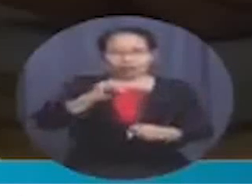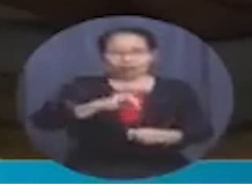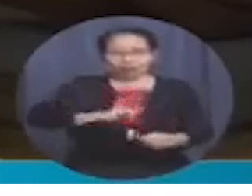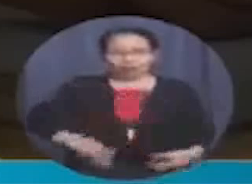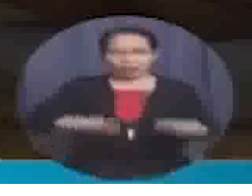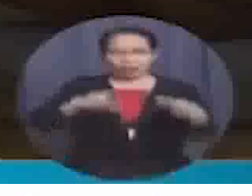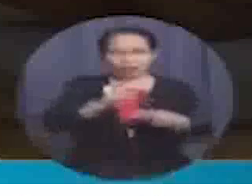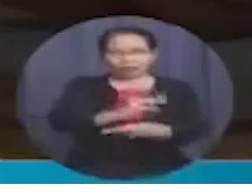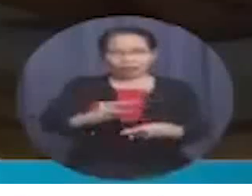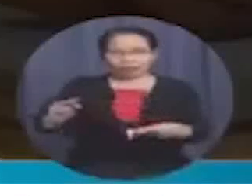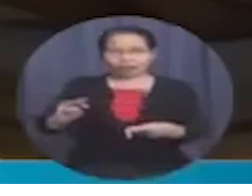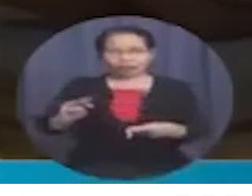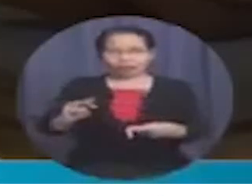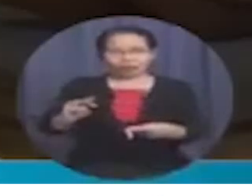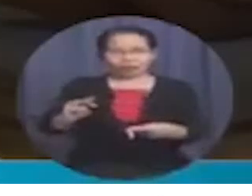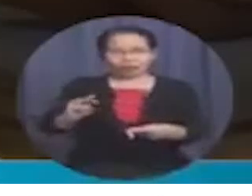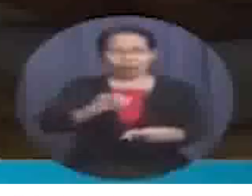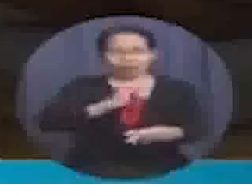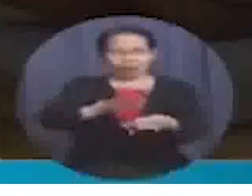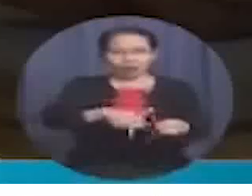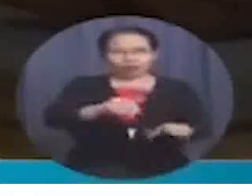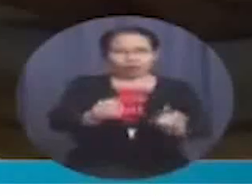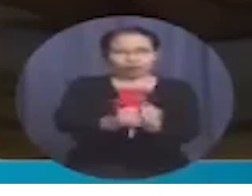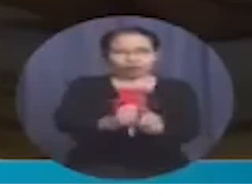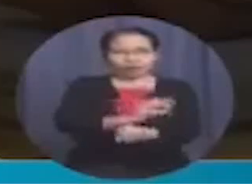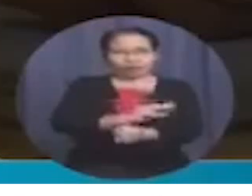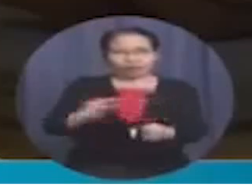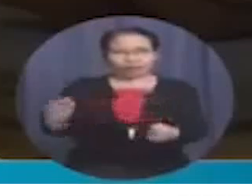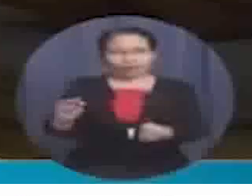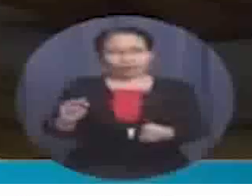will dwell with them. I will walk in them.